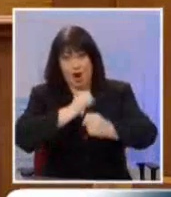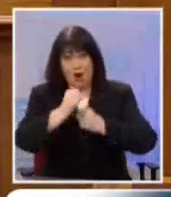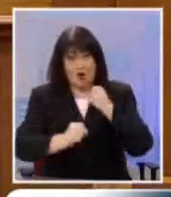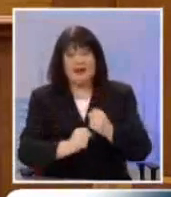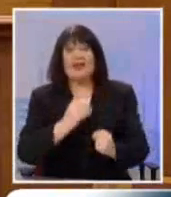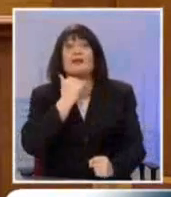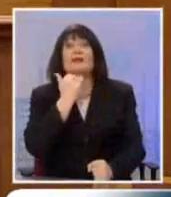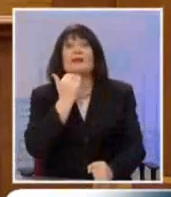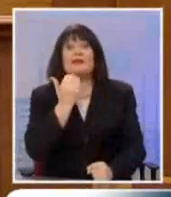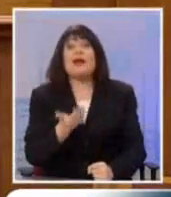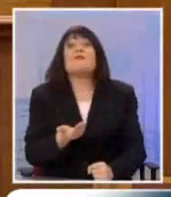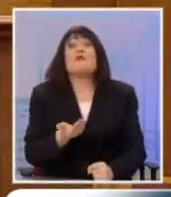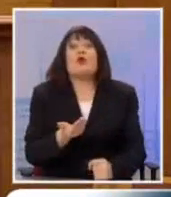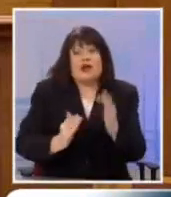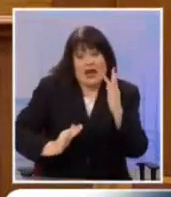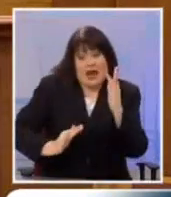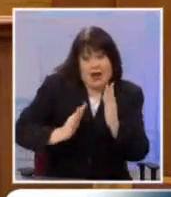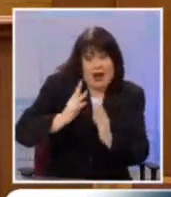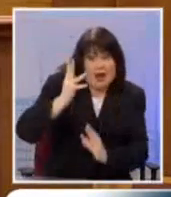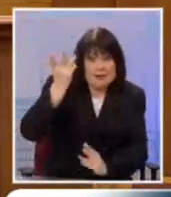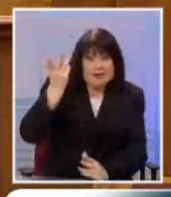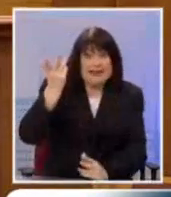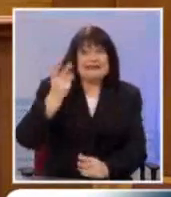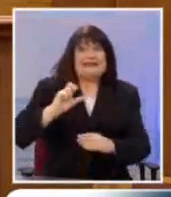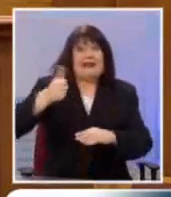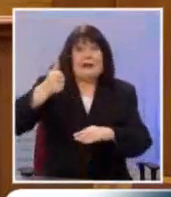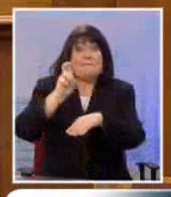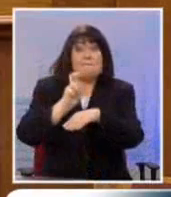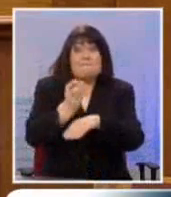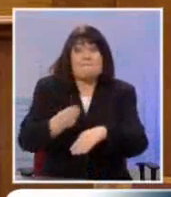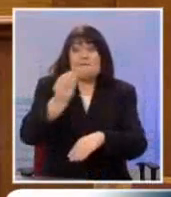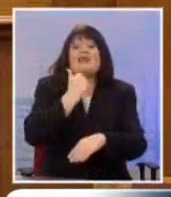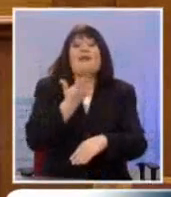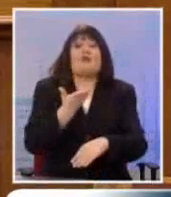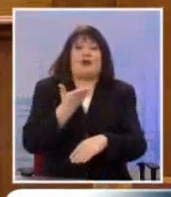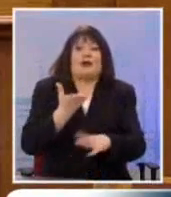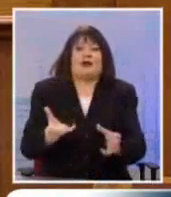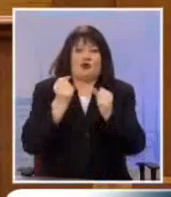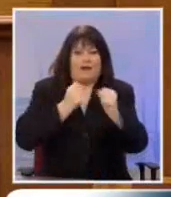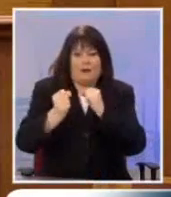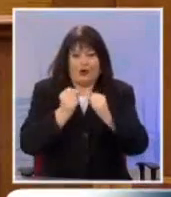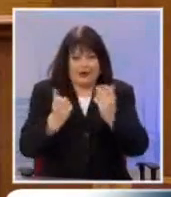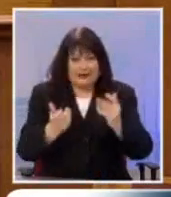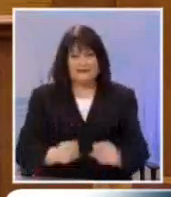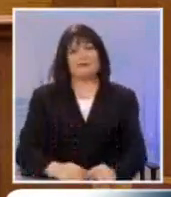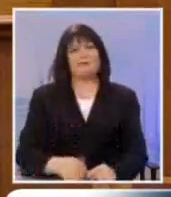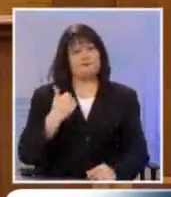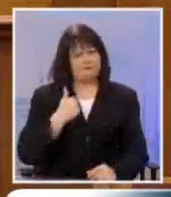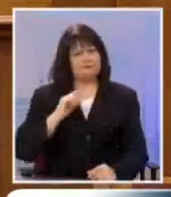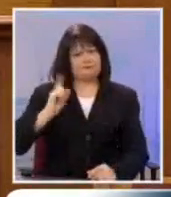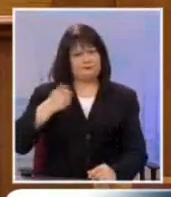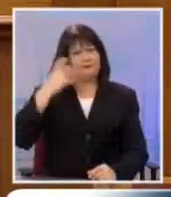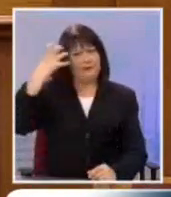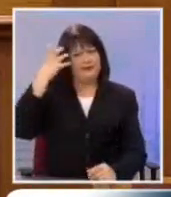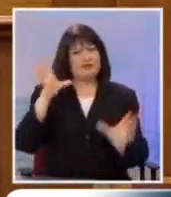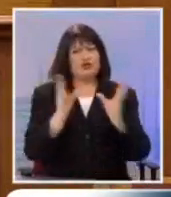συνδυασμό πολύ μεγάλους ρυθμούς ανάπτυξης και πρωτογενή πλεονάσματα. Και συμφωνούν σχεδόν όλοι οι